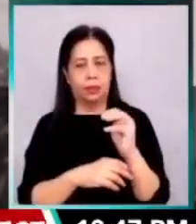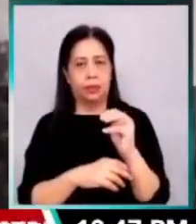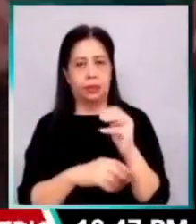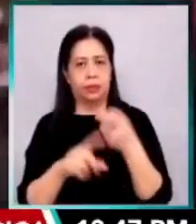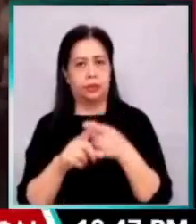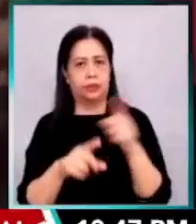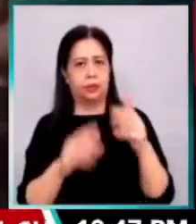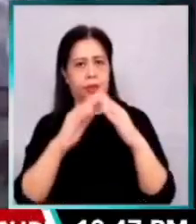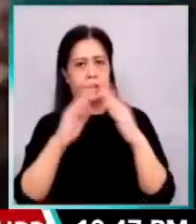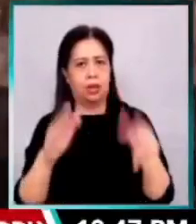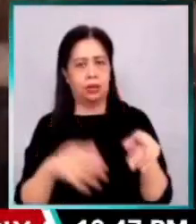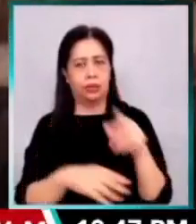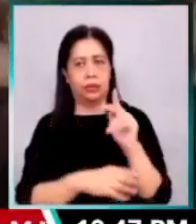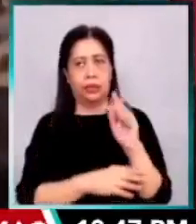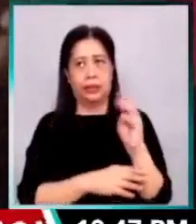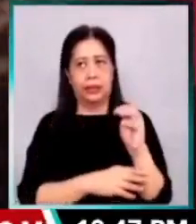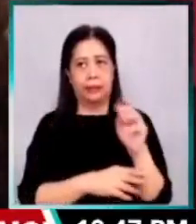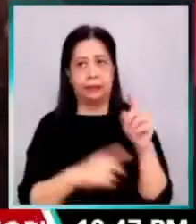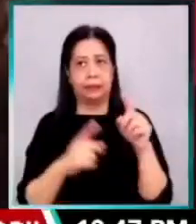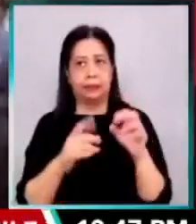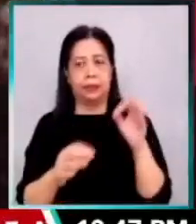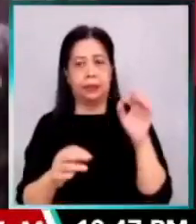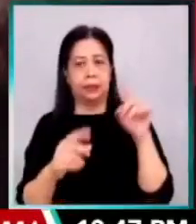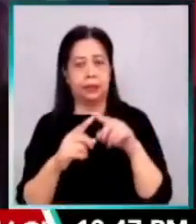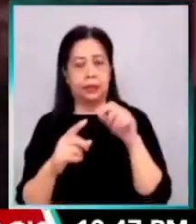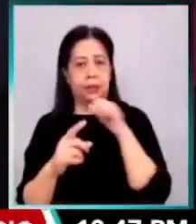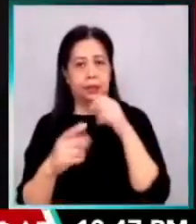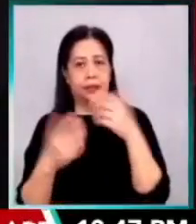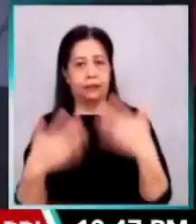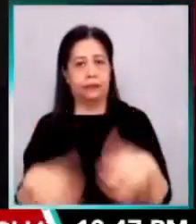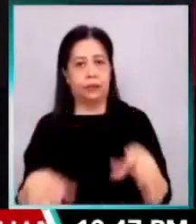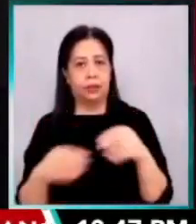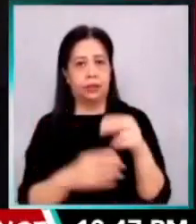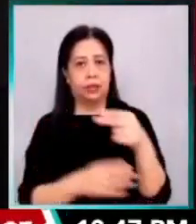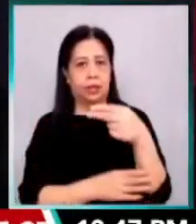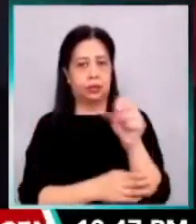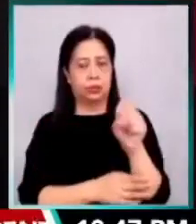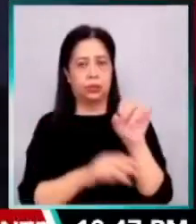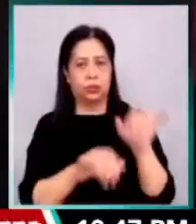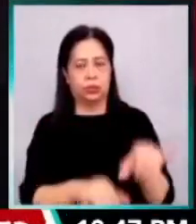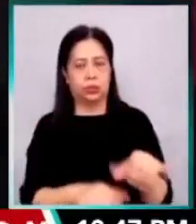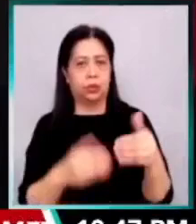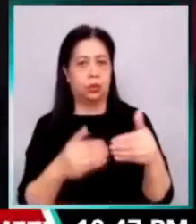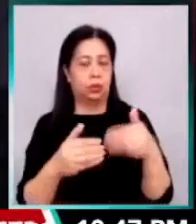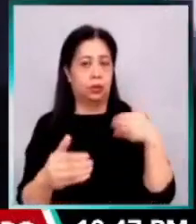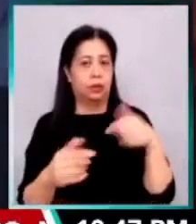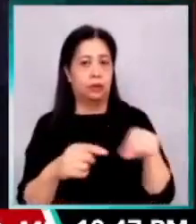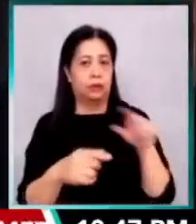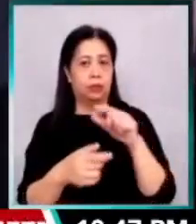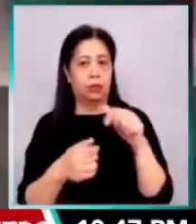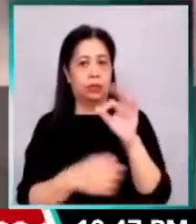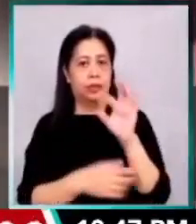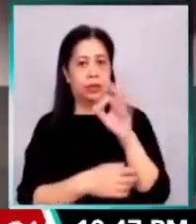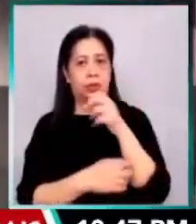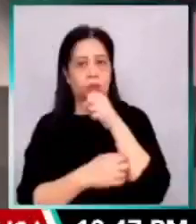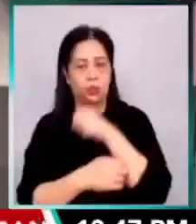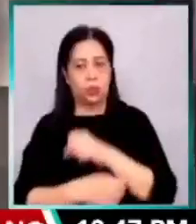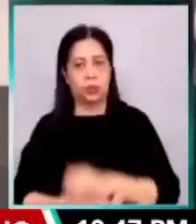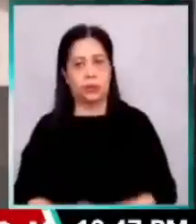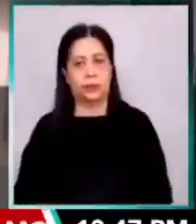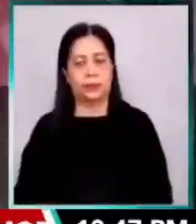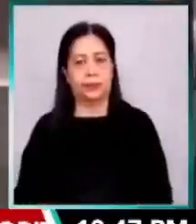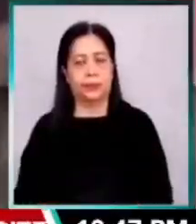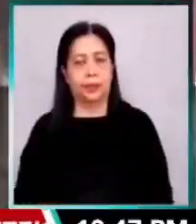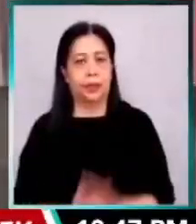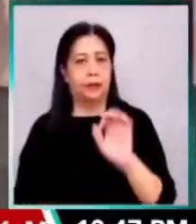ni Kim hanggat hindi sila nakakatapos ng high school o bago sila mag 19 years old. February